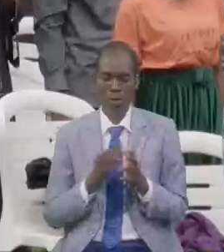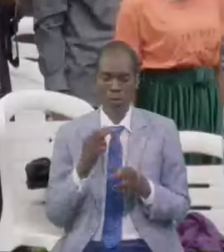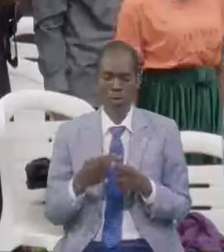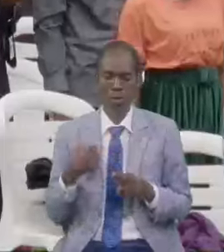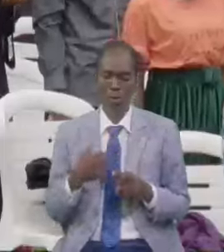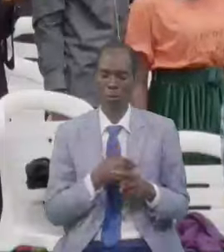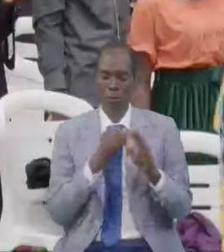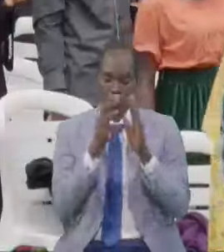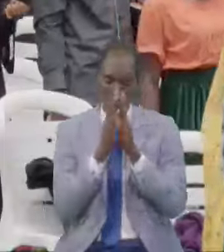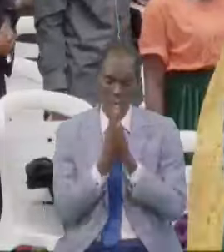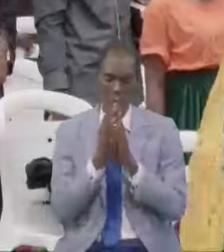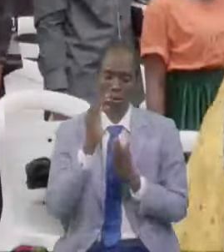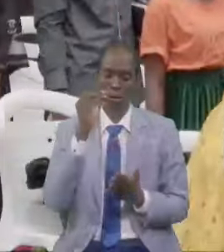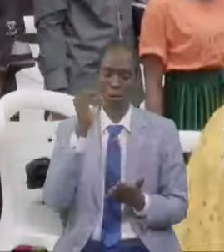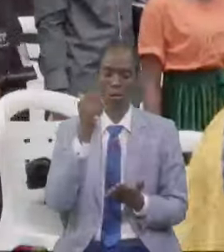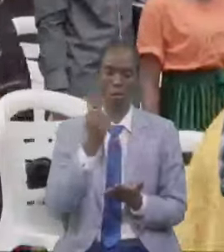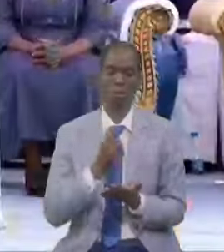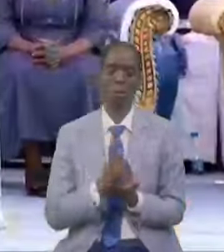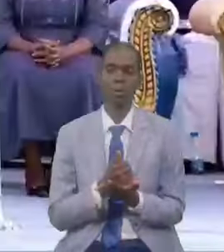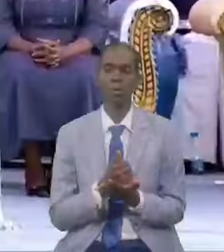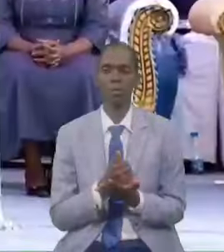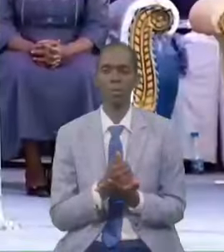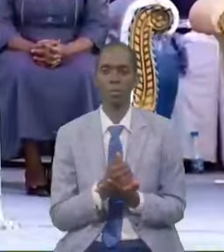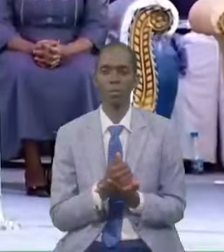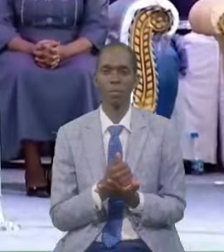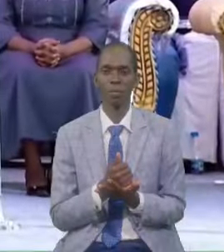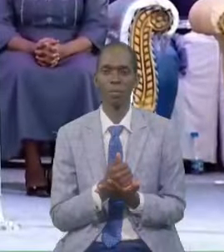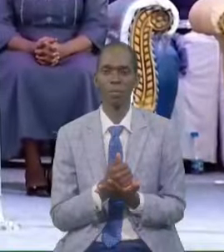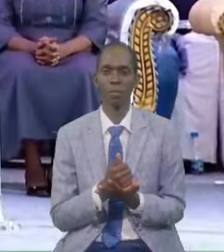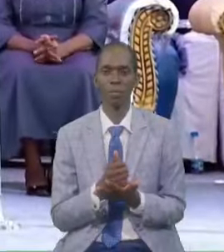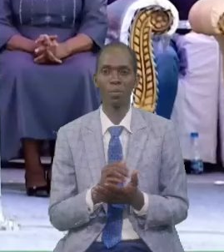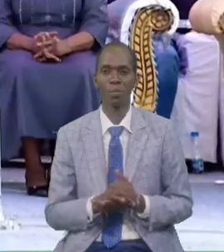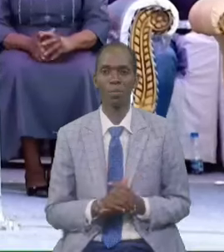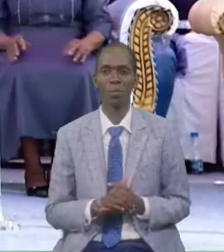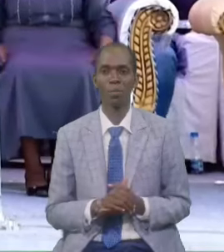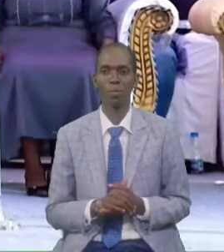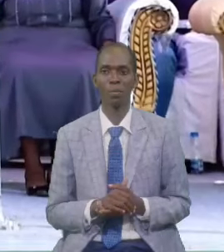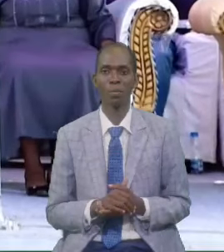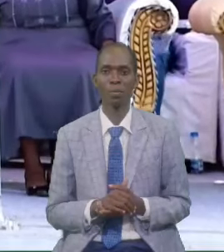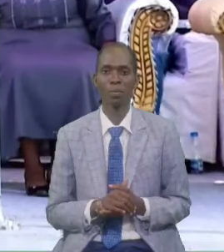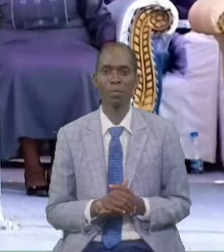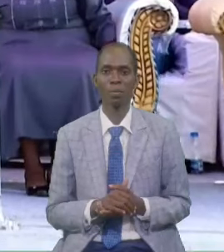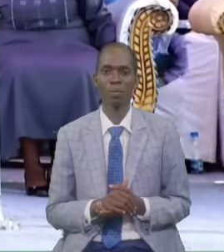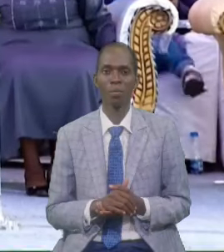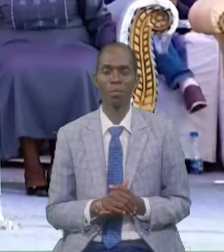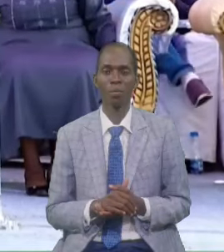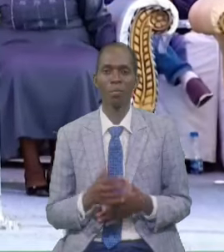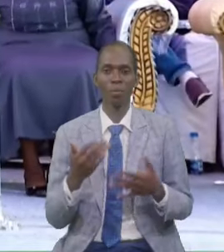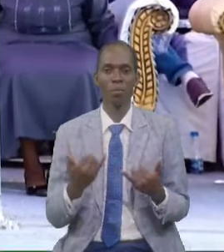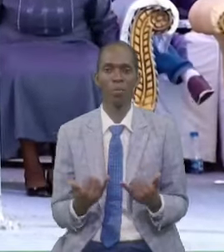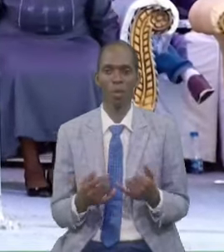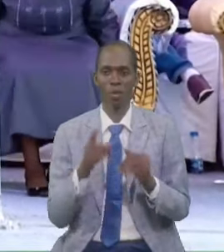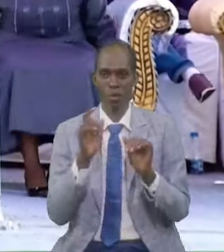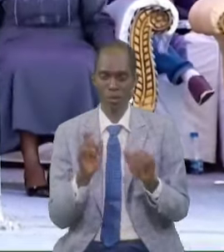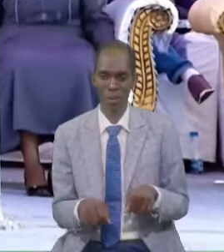యేసు నామములో ప్రార్థిస్తున్నాము తండ్రి. అందరూ చెప్పండి ఆమేన్. Now you can tell from my name.